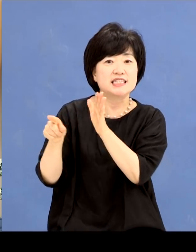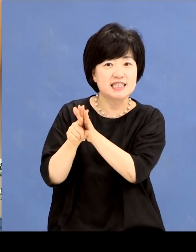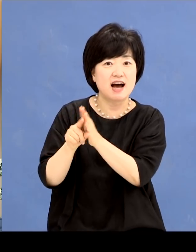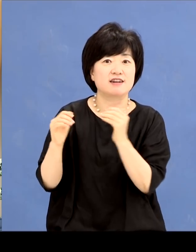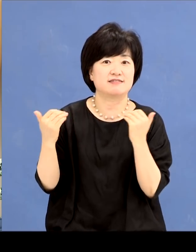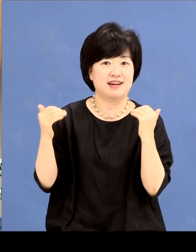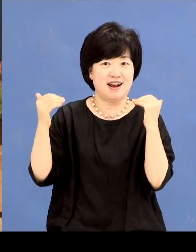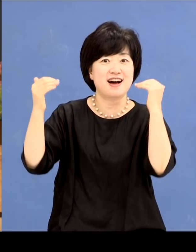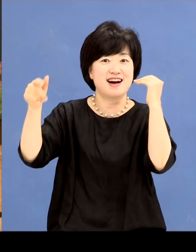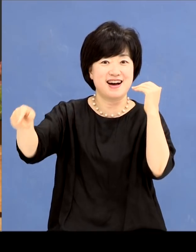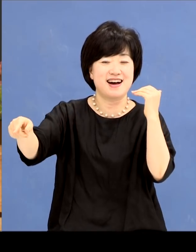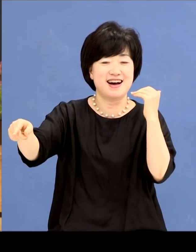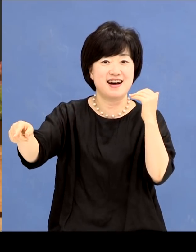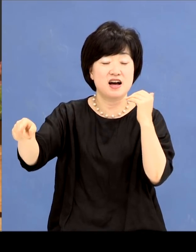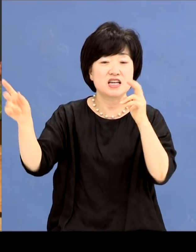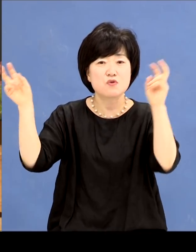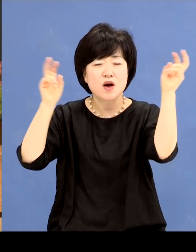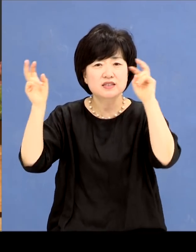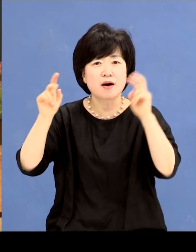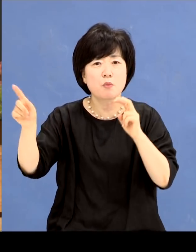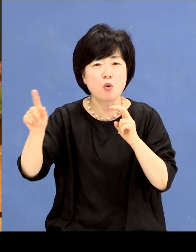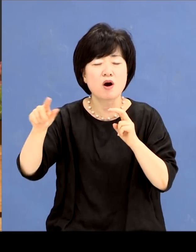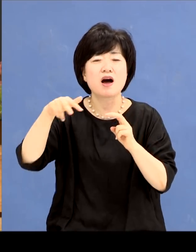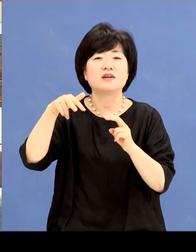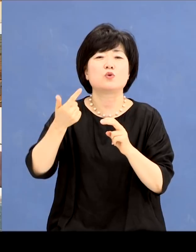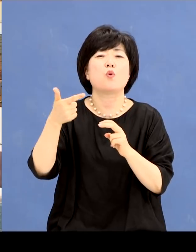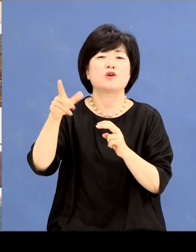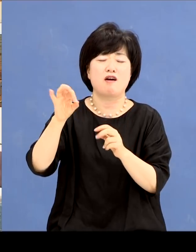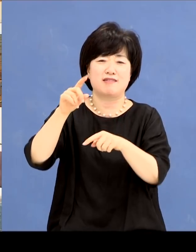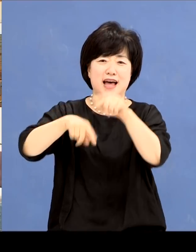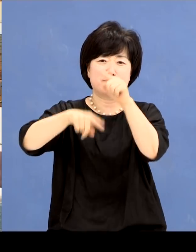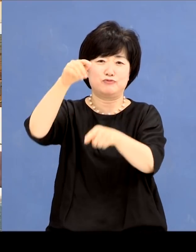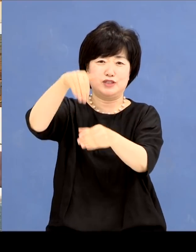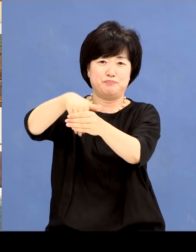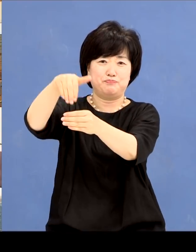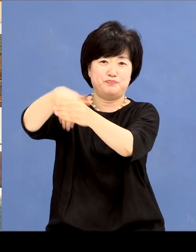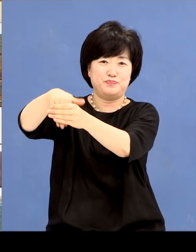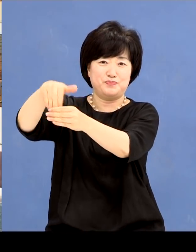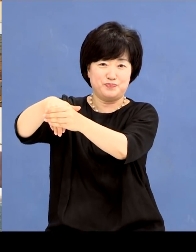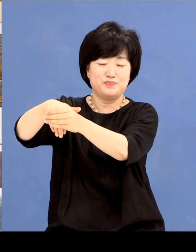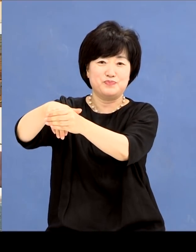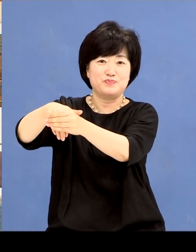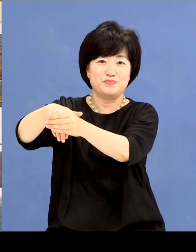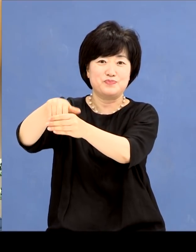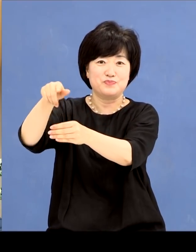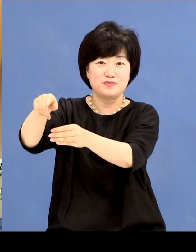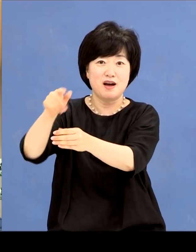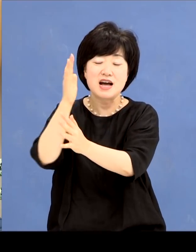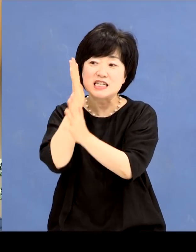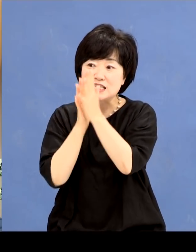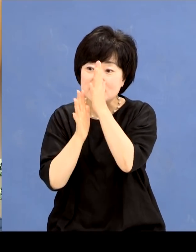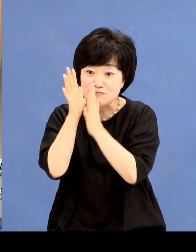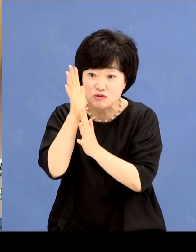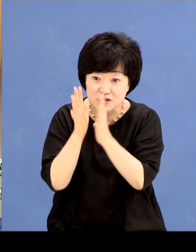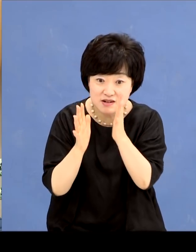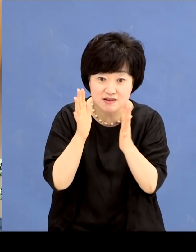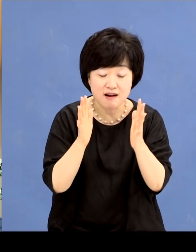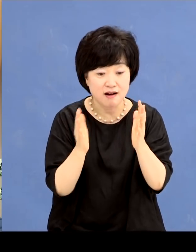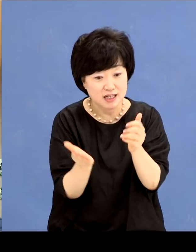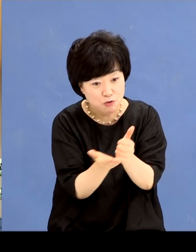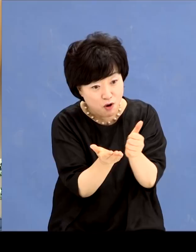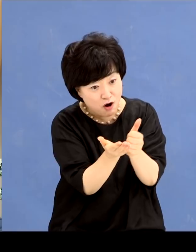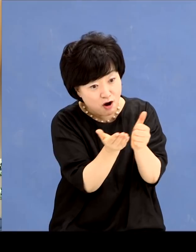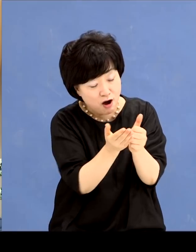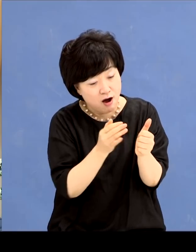부분이 당연히 컸고요. 네. 근데 이 회사가 어떠한 회사였냐면 조경회사였어요. 그러니까 이 친구가 매일 식물을 대하면서